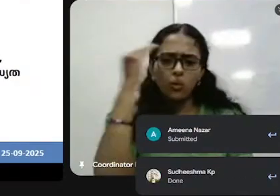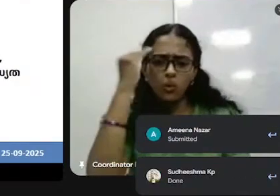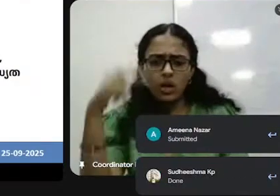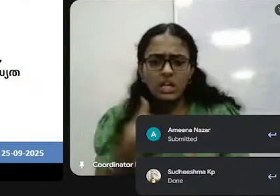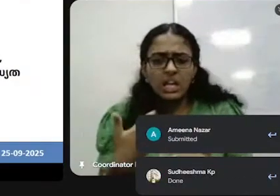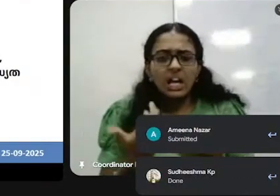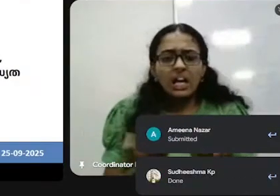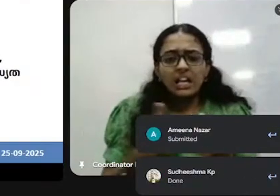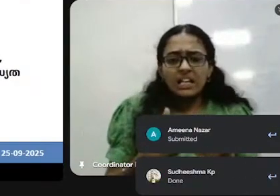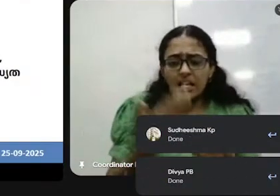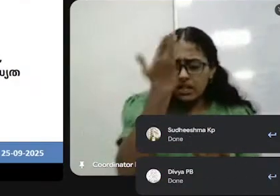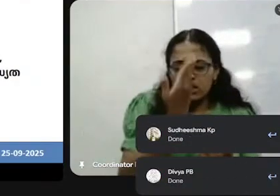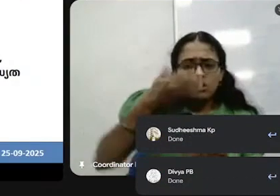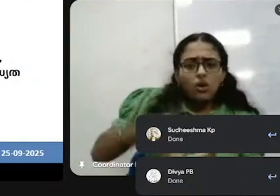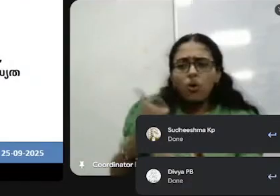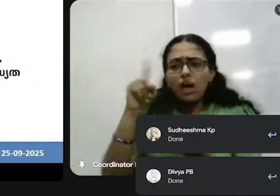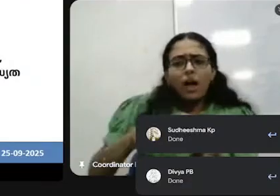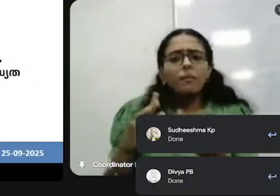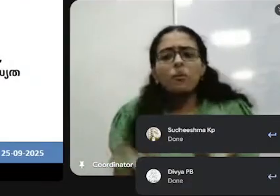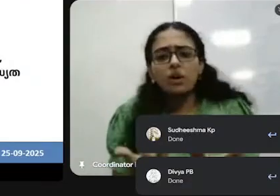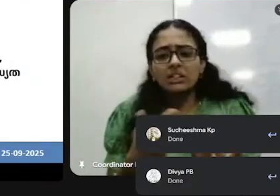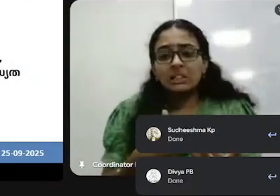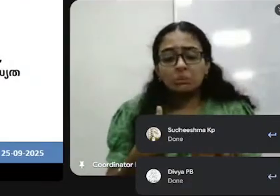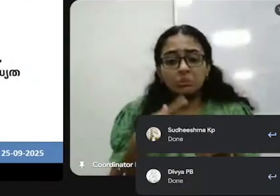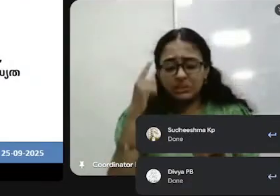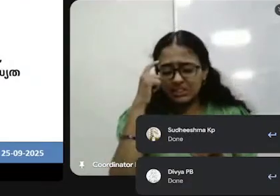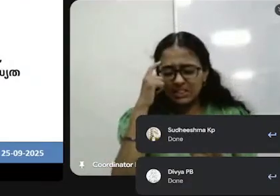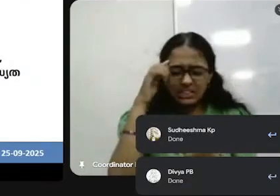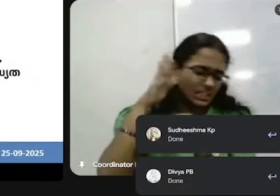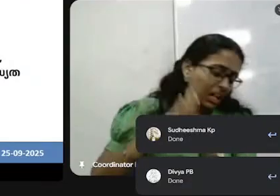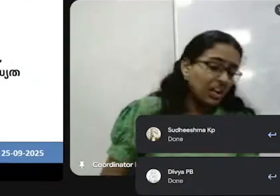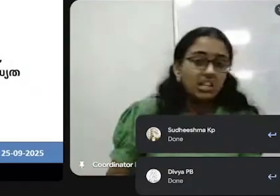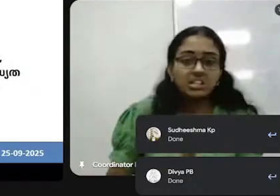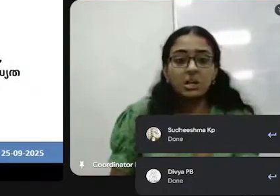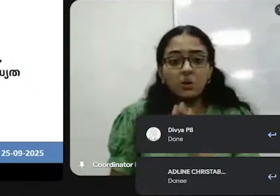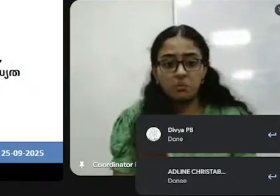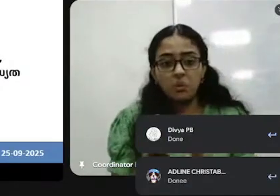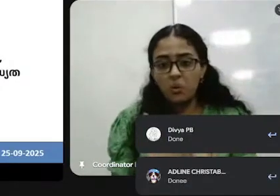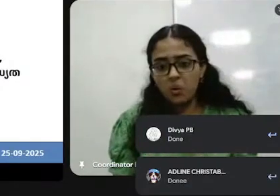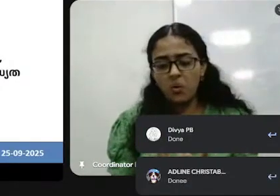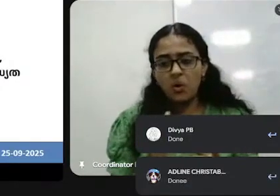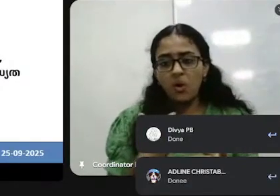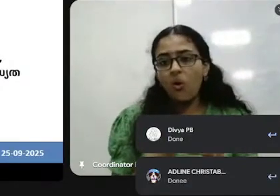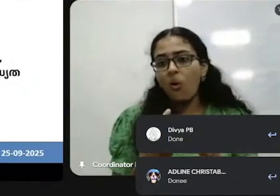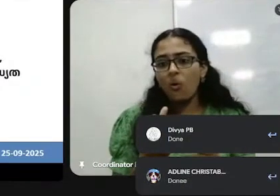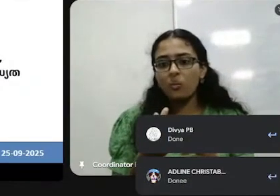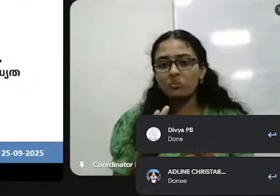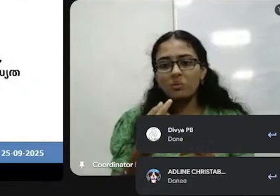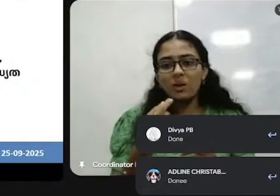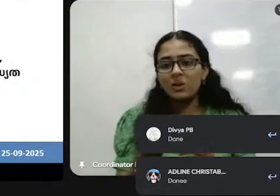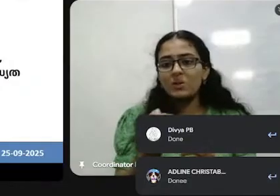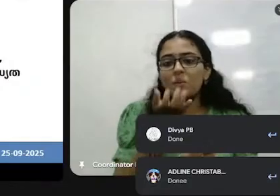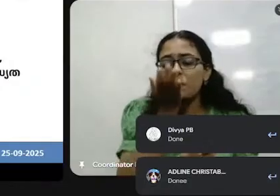എന്തുകൊണ്ടാണ് സ്ട്രോക്ക് സംഭവിക്കുന്നത് എന്ന്. ഹൈപ്പർ ടെൻഷൻ, രക്തസമ്മർദ്ദം ഒരു കാരണമാകാം. ഡയബറ്റിക്സിന്റെ അവസ്ഥ